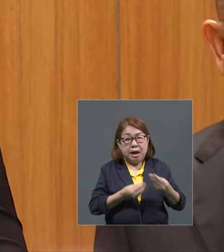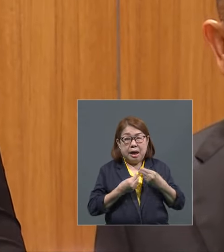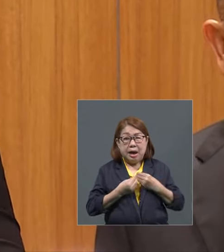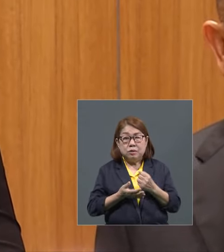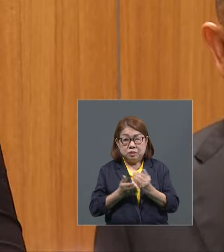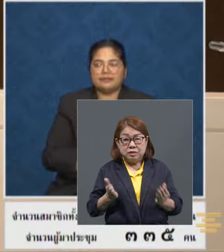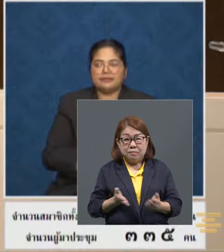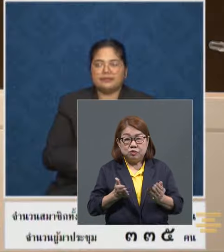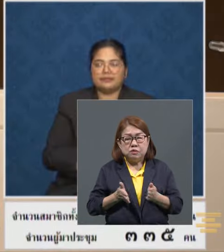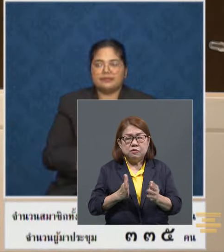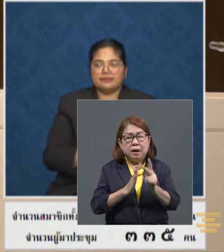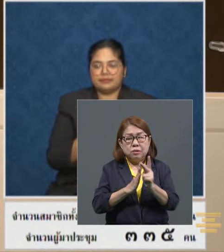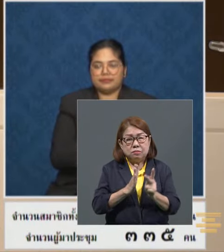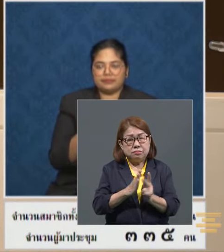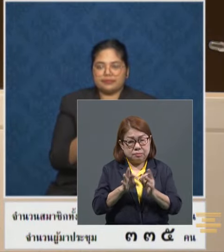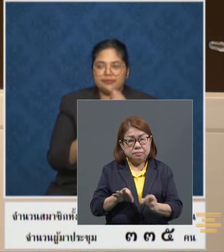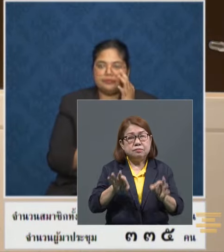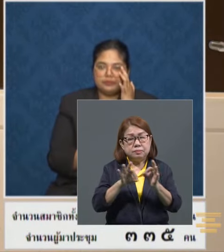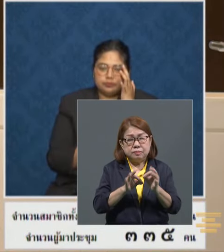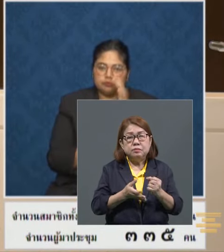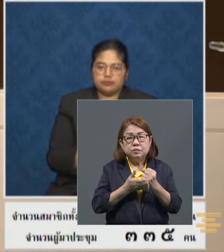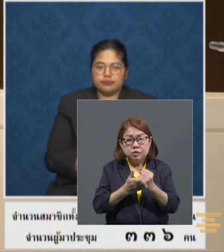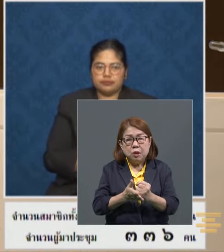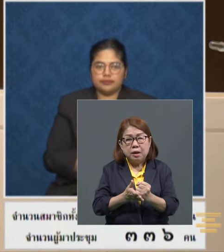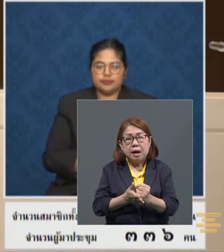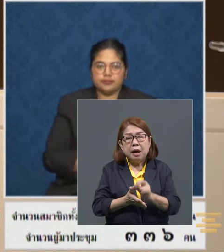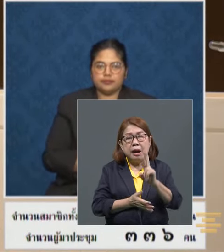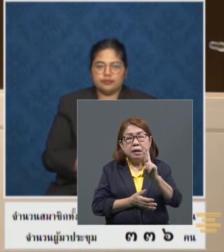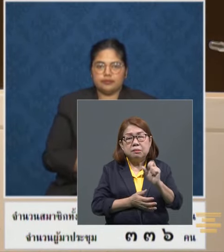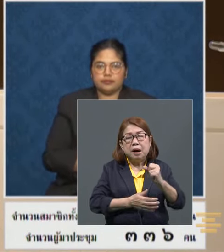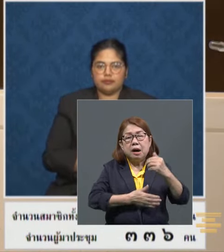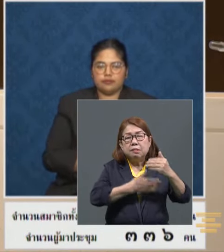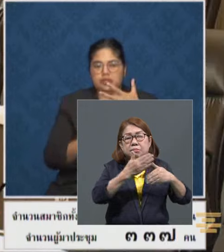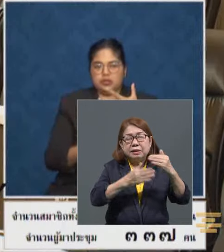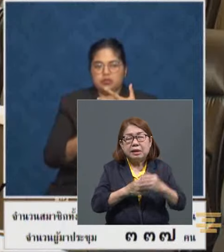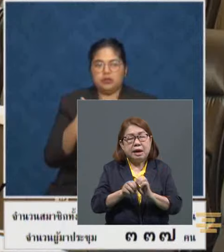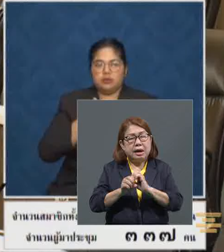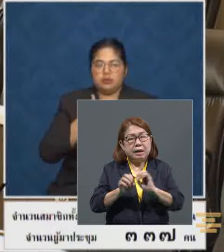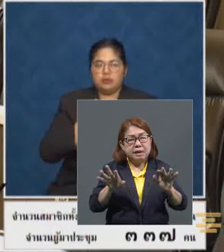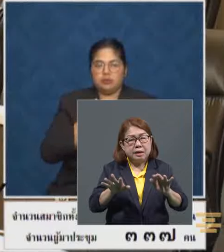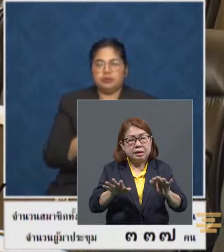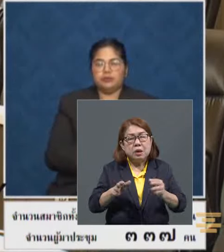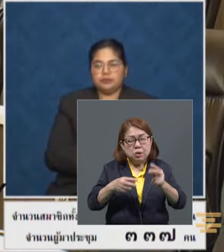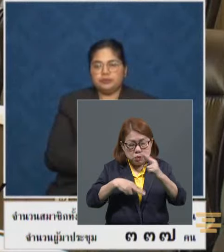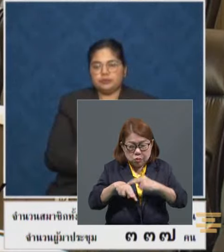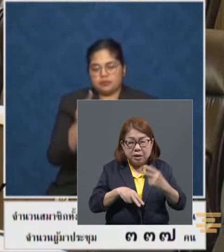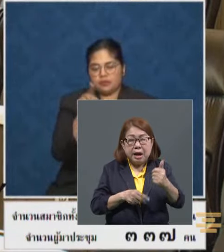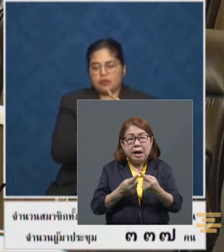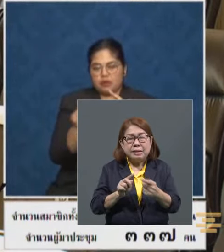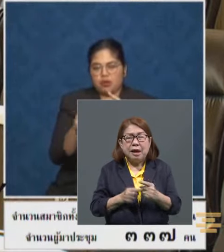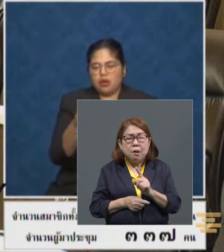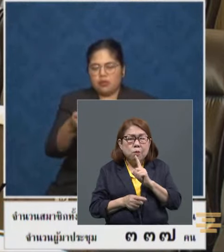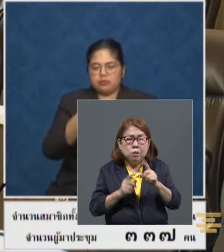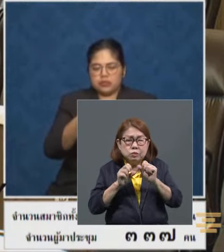นิติบัญญัติเนี่ยก็มีส่วนสำคัญที่จะทำให้รัฐสภาก้าวหน้าโปร่งใสตรวจสอบได้แม้จะไม่มี MOU ก็ตาม